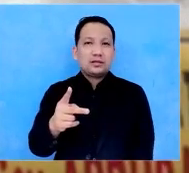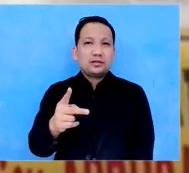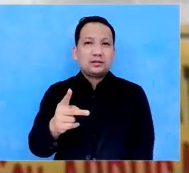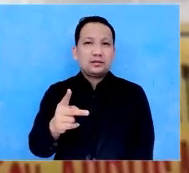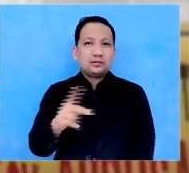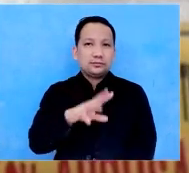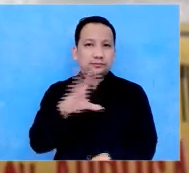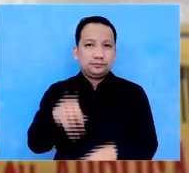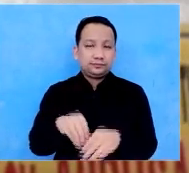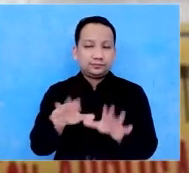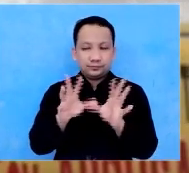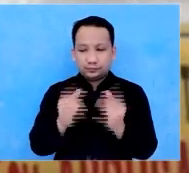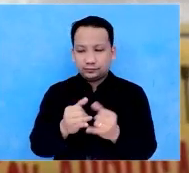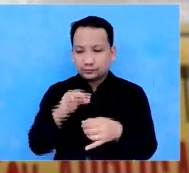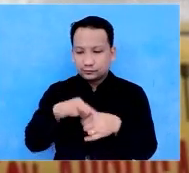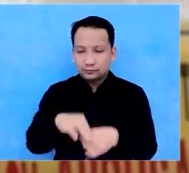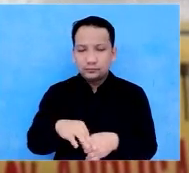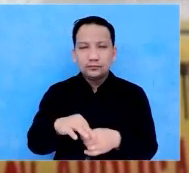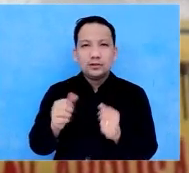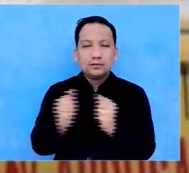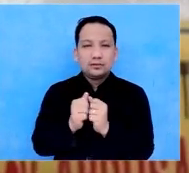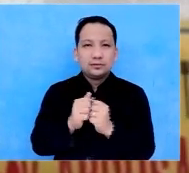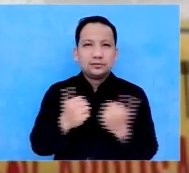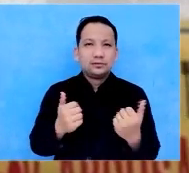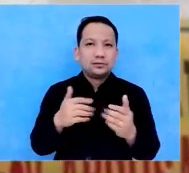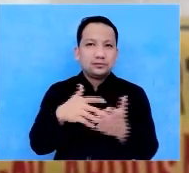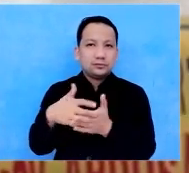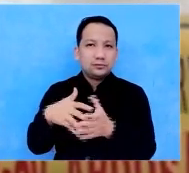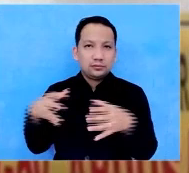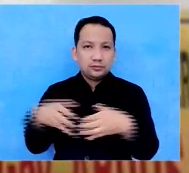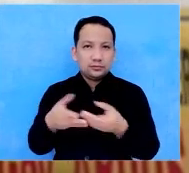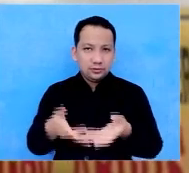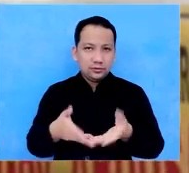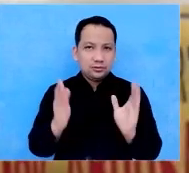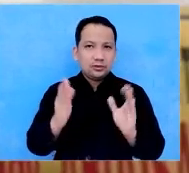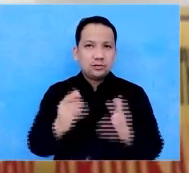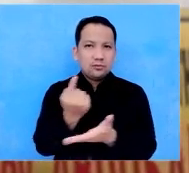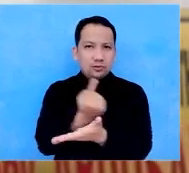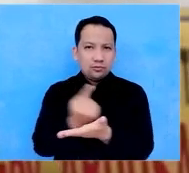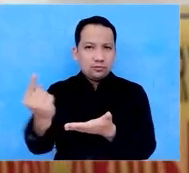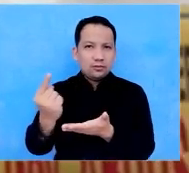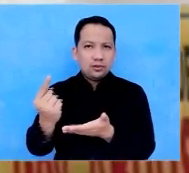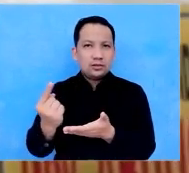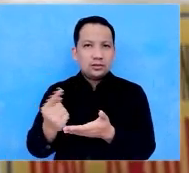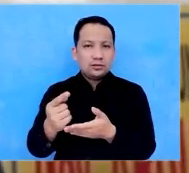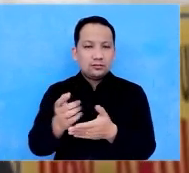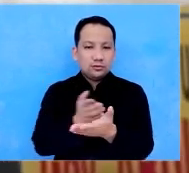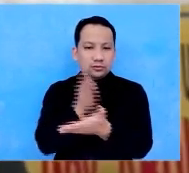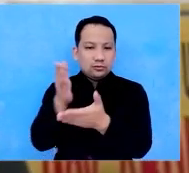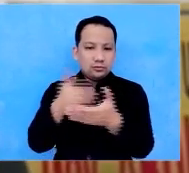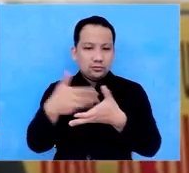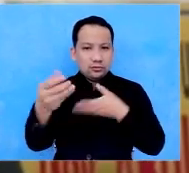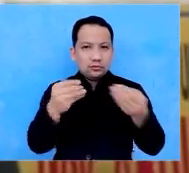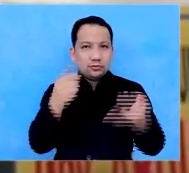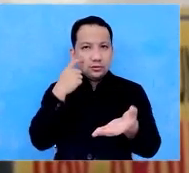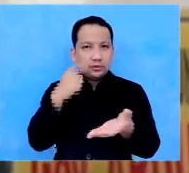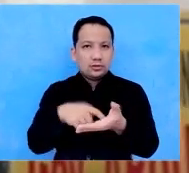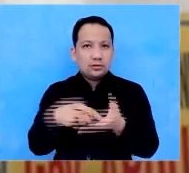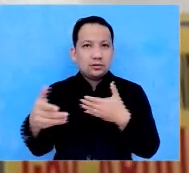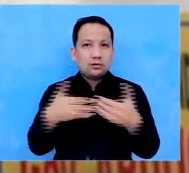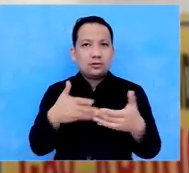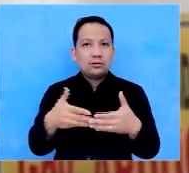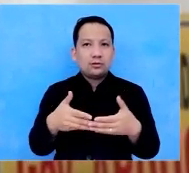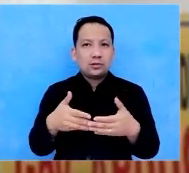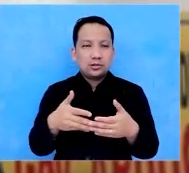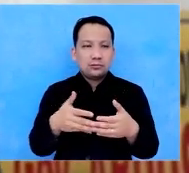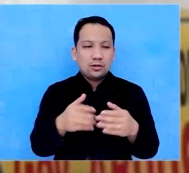sa barangay election. And then yung mga vulnerable sector, binigyan naman, actually 1 week kami nagtandak ng satellite registration para sa mga